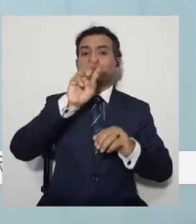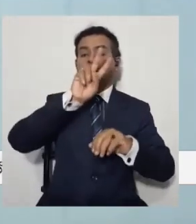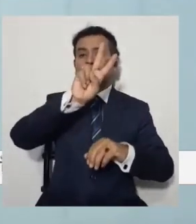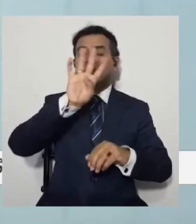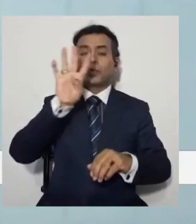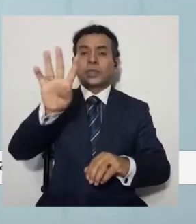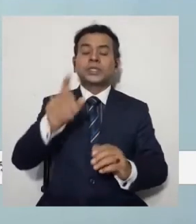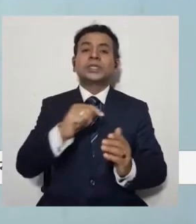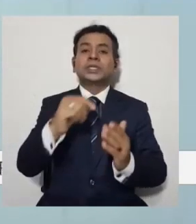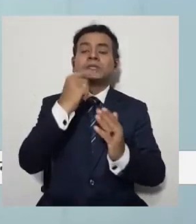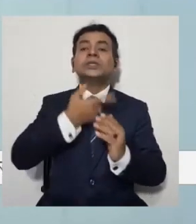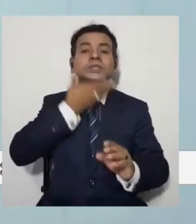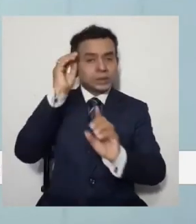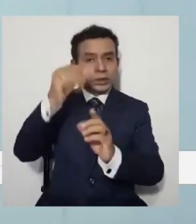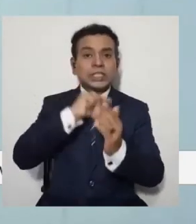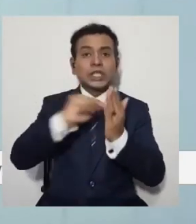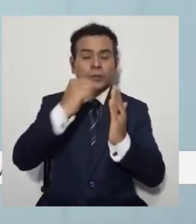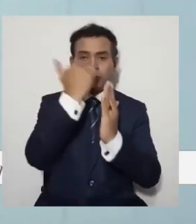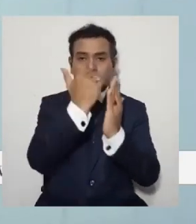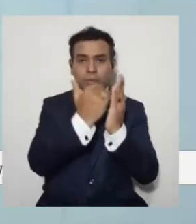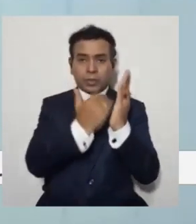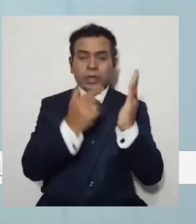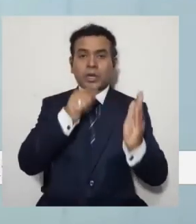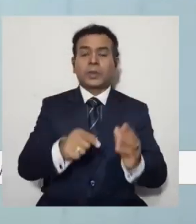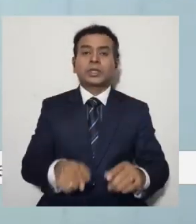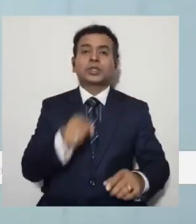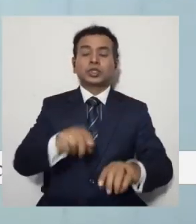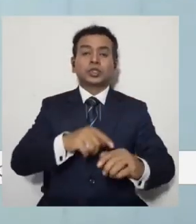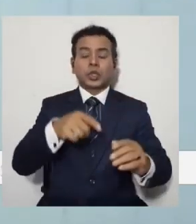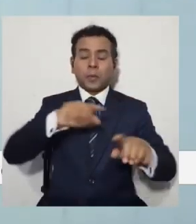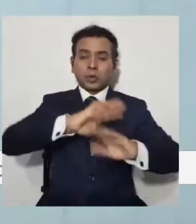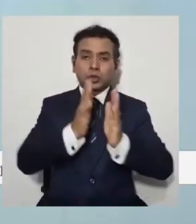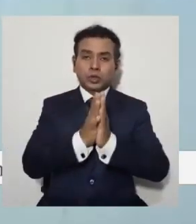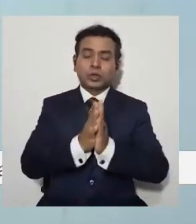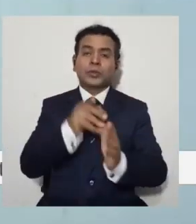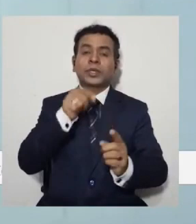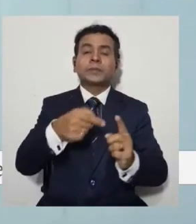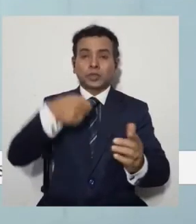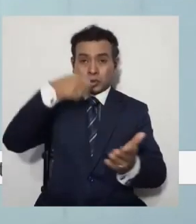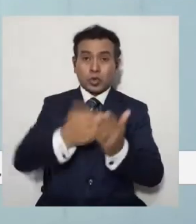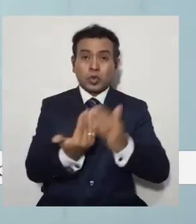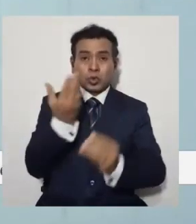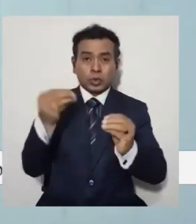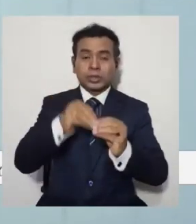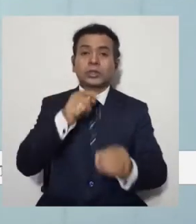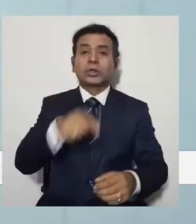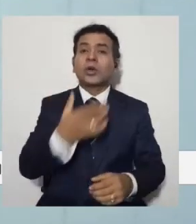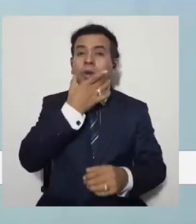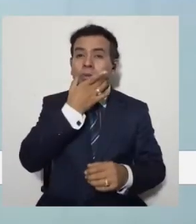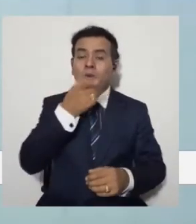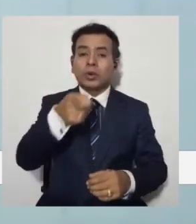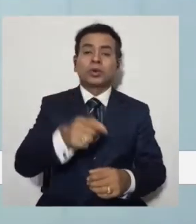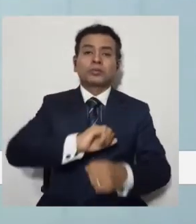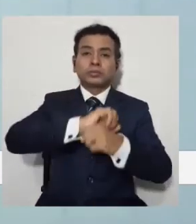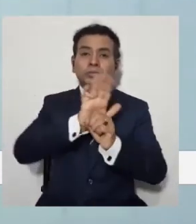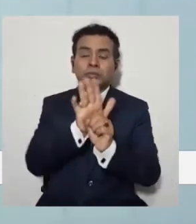সর্বশেষ যে গাইডলাইনটি সংযোজিত হয়েছে সেটা হলো আমরা প্রবীণদের এই কোভিড সময়ে প্রবীণদের আমরা কিভাবে সেবা দিব এবং